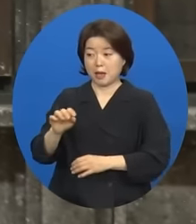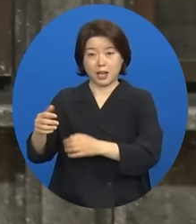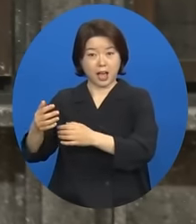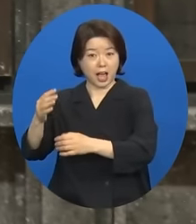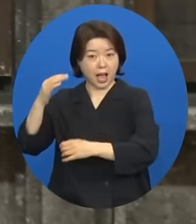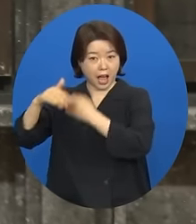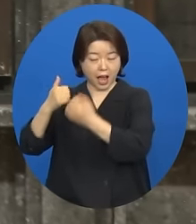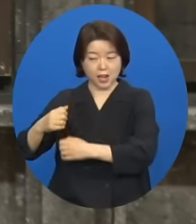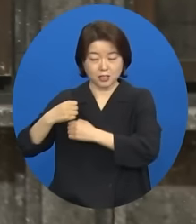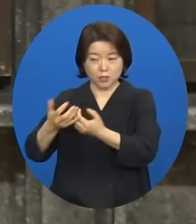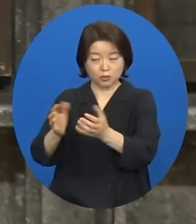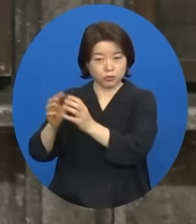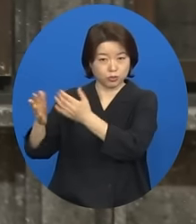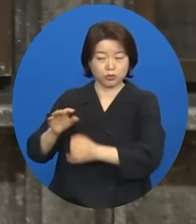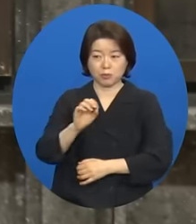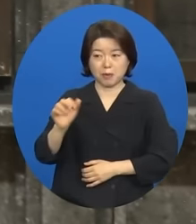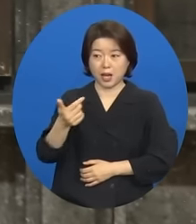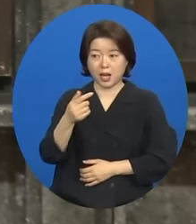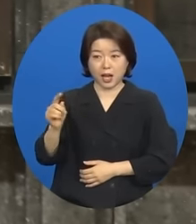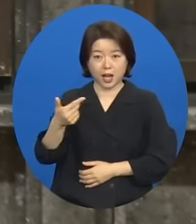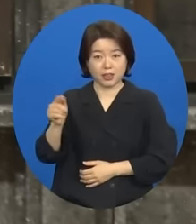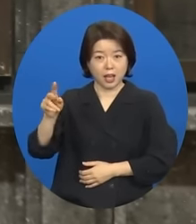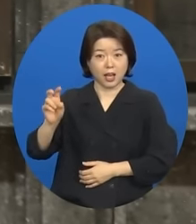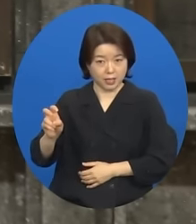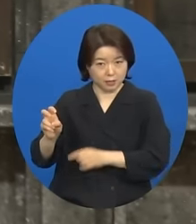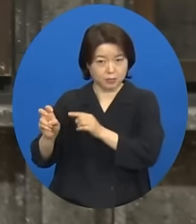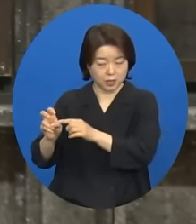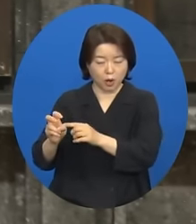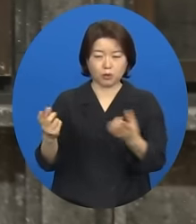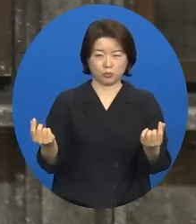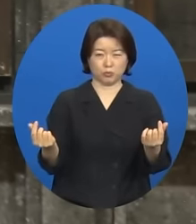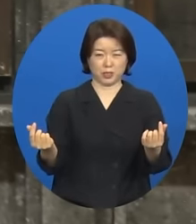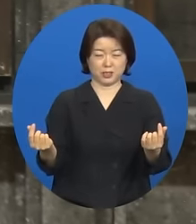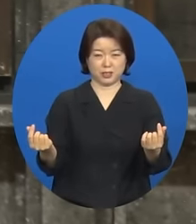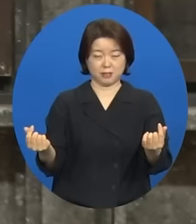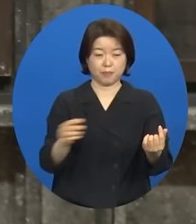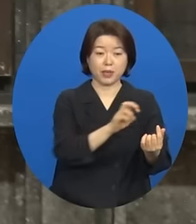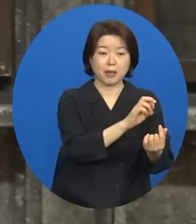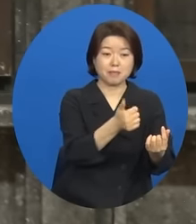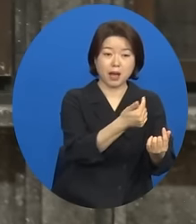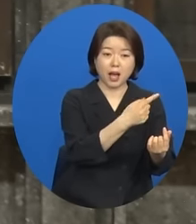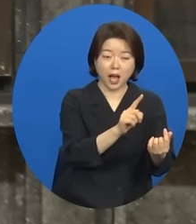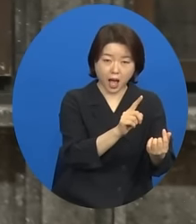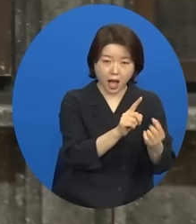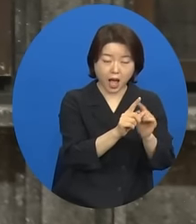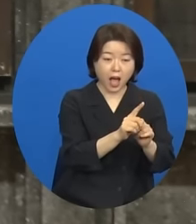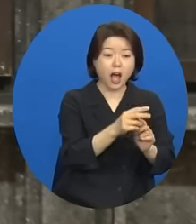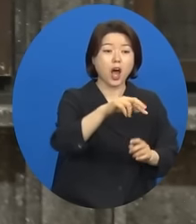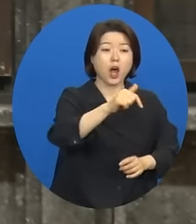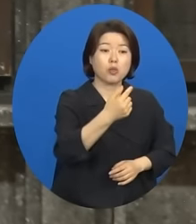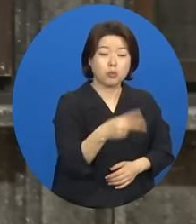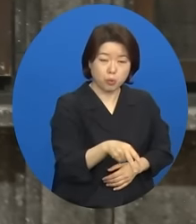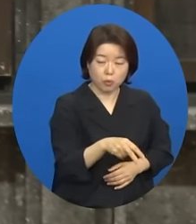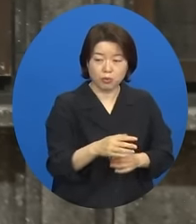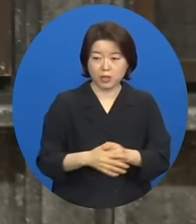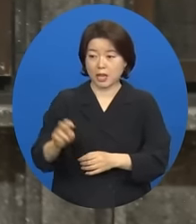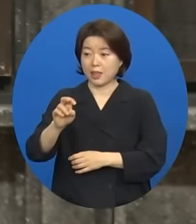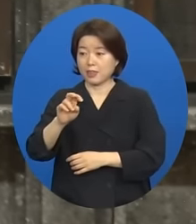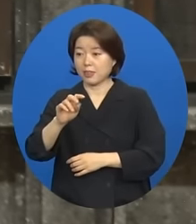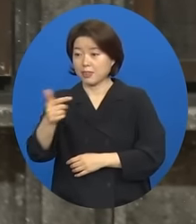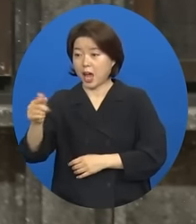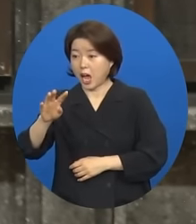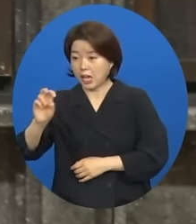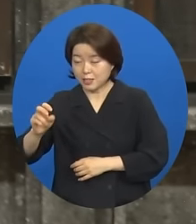마하나님의 이 어근에 같은 단어 마하 내에서 나온 단어인데요. 마하나임을 보여줬는데 그는